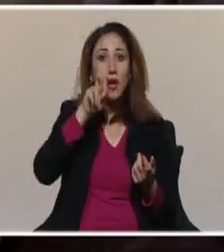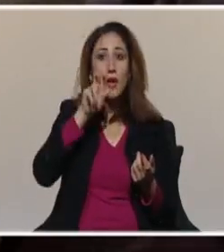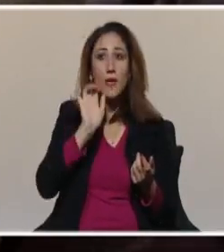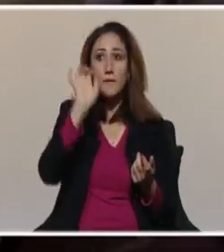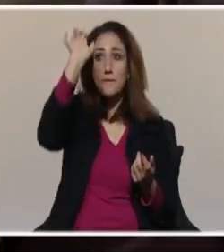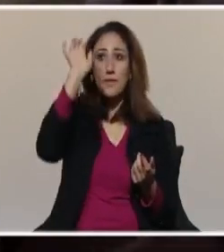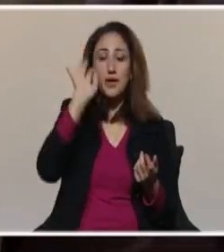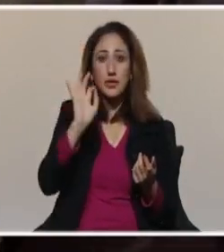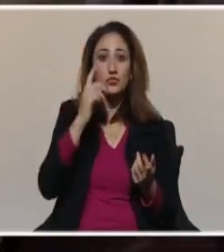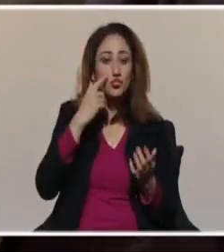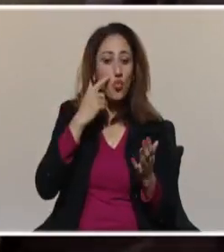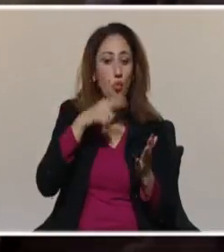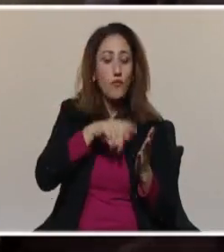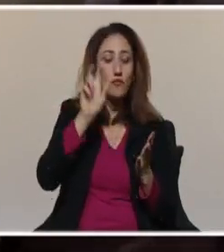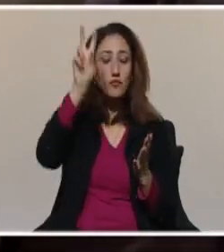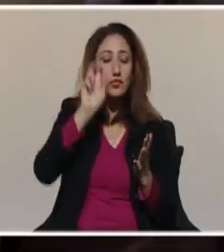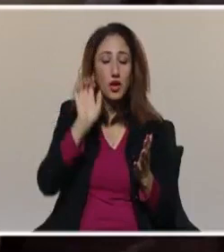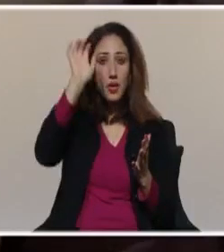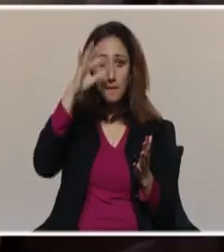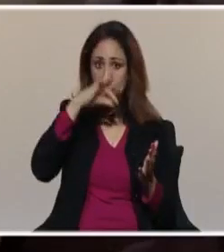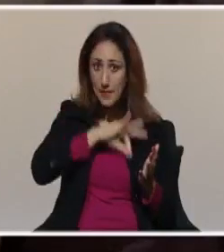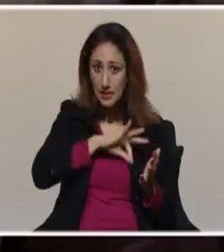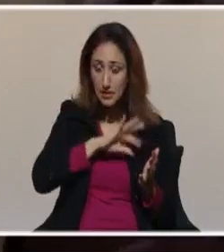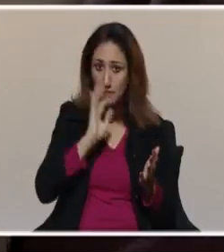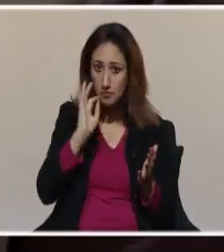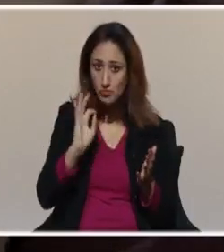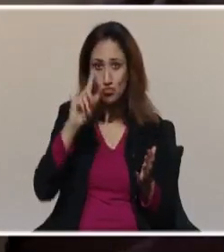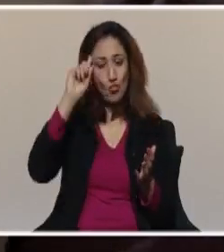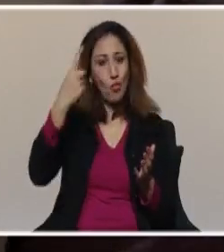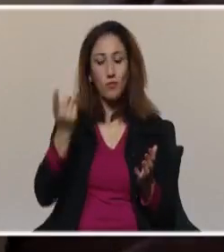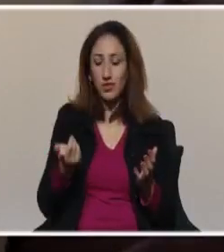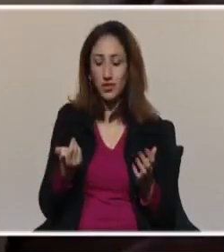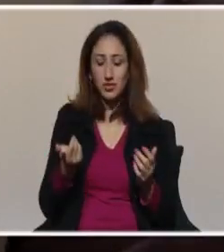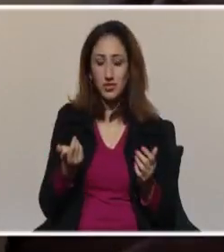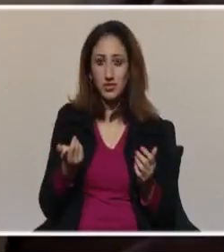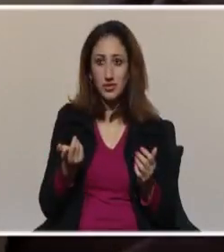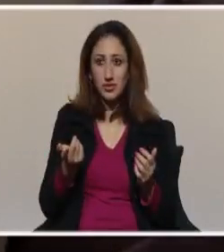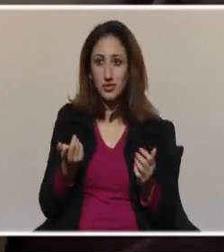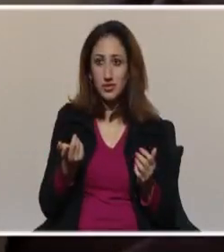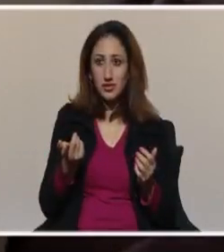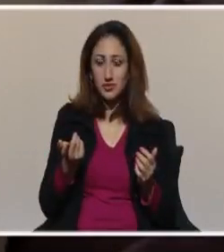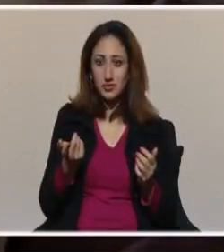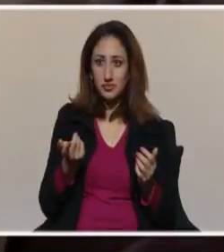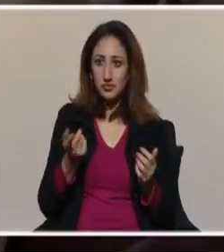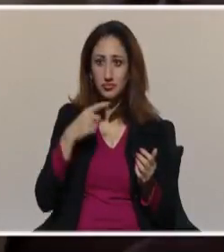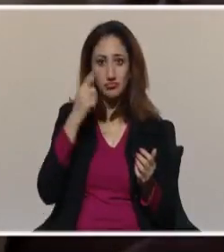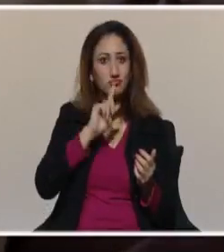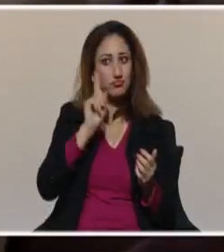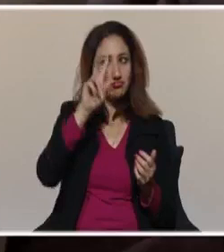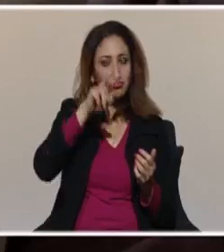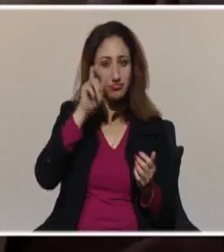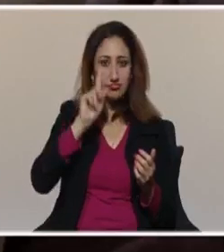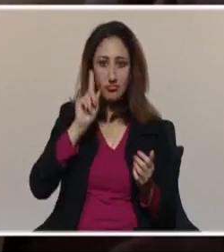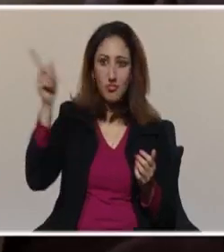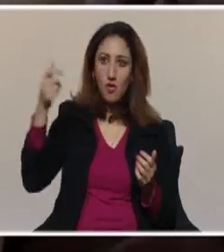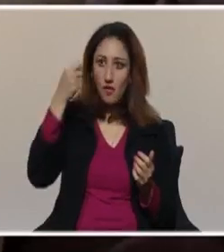عملت اقرار ضريبي للشغل اللي هي فيه، هل بتكسب المبالغ الماليه دي؟ ما اظنش. يعني حضرتك بتقول العكس، ان هو اللي دافع